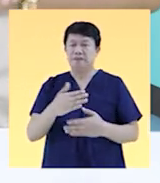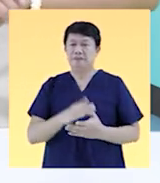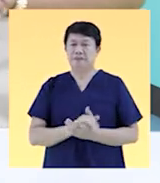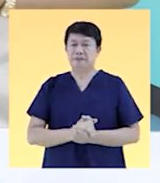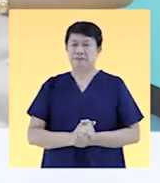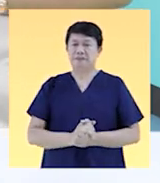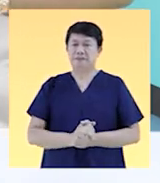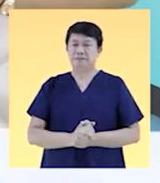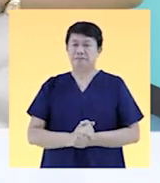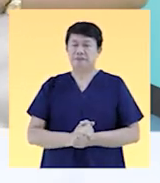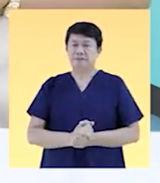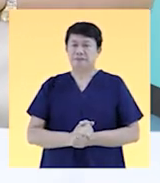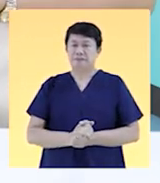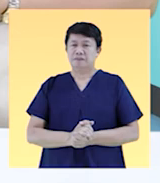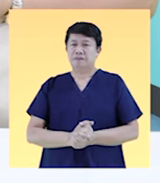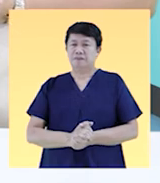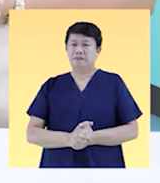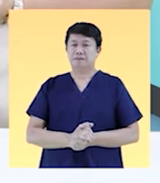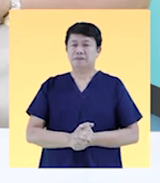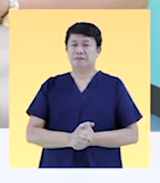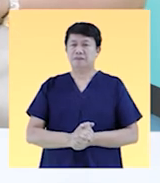procedure.